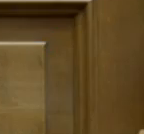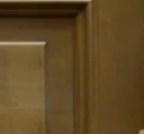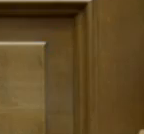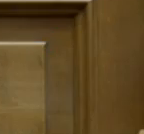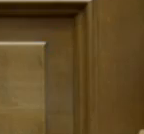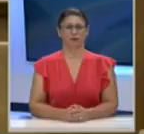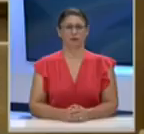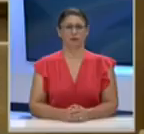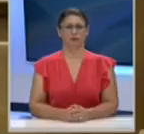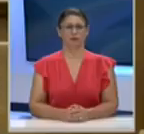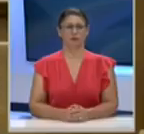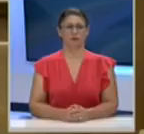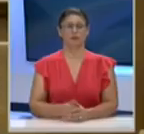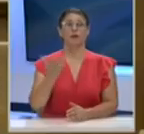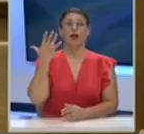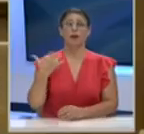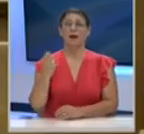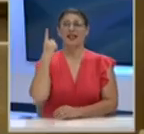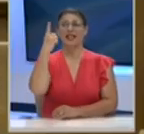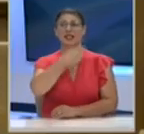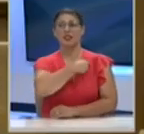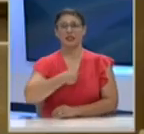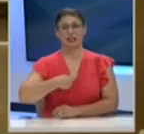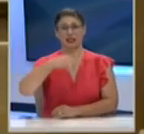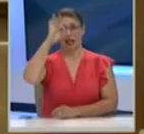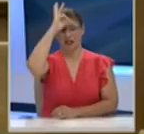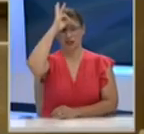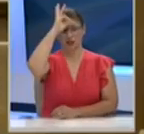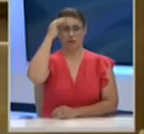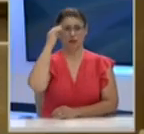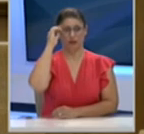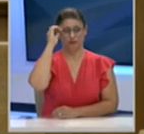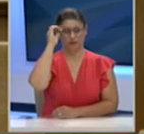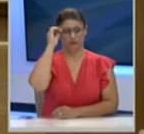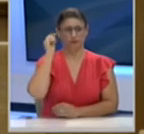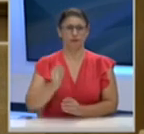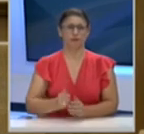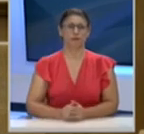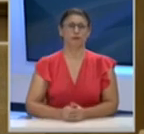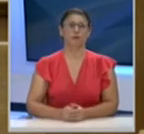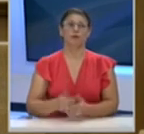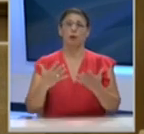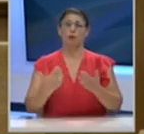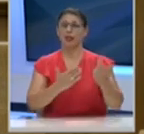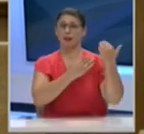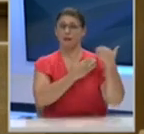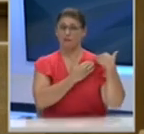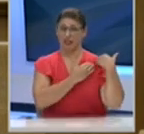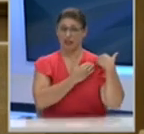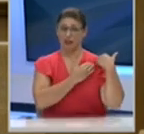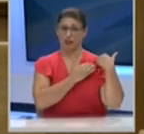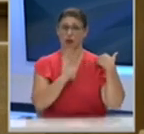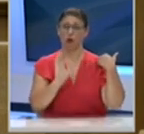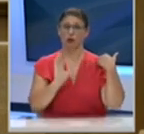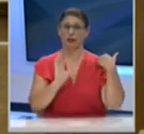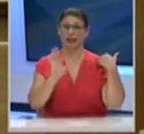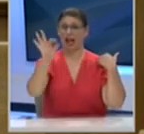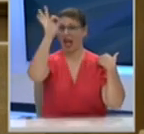Υπάρχει ένας διοικητής της αστυνομίας που ευθύνεται για το γεγονός